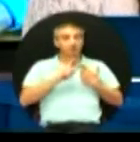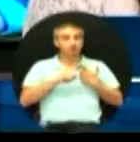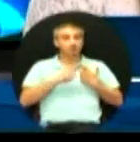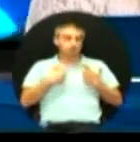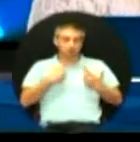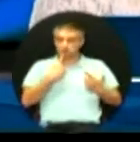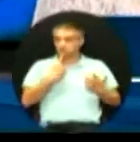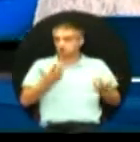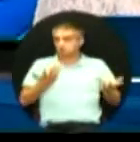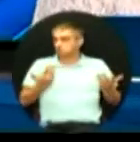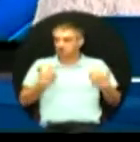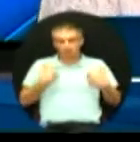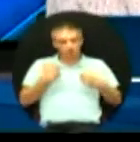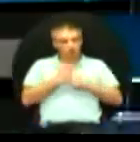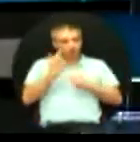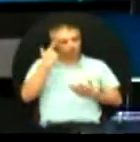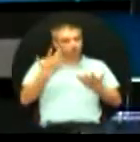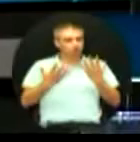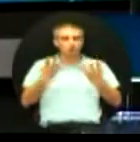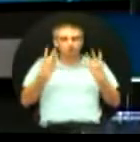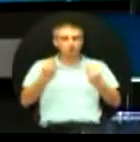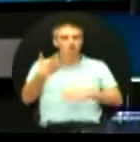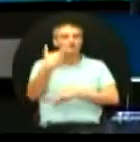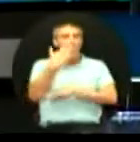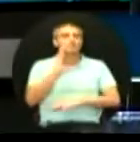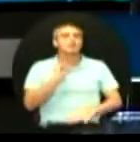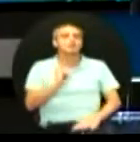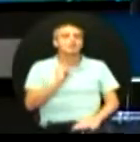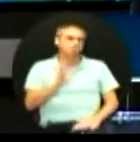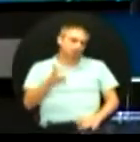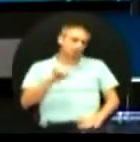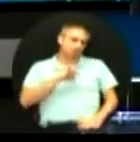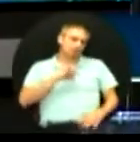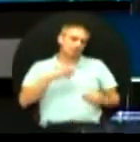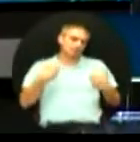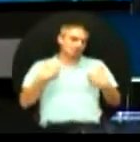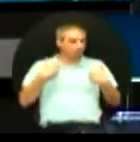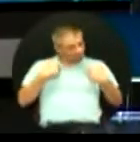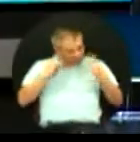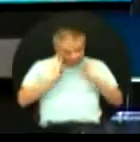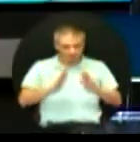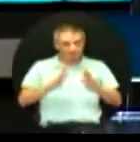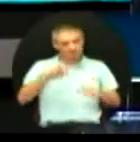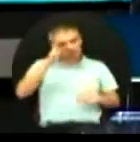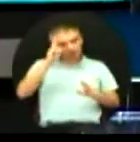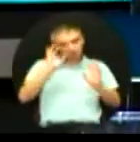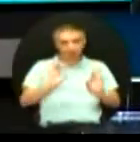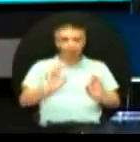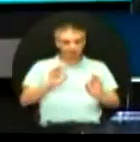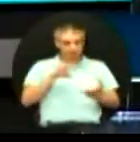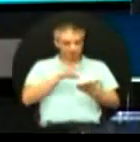שאני אומרת, אני עושה שיקולים של טובת המדינה, זה מה שמעניין אותי, ואני מאמינה שהליכוד